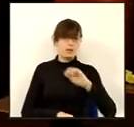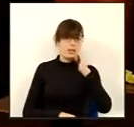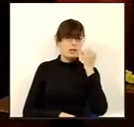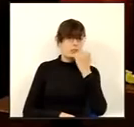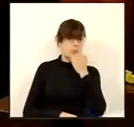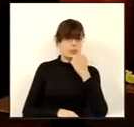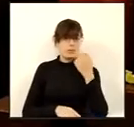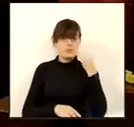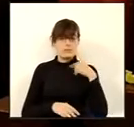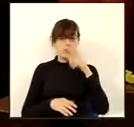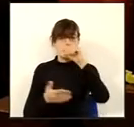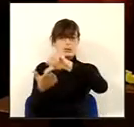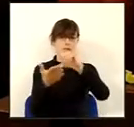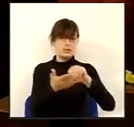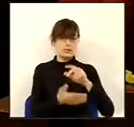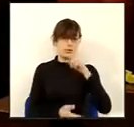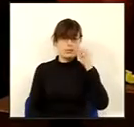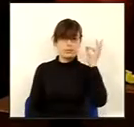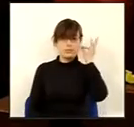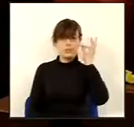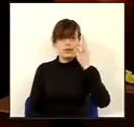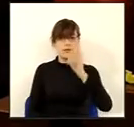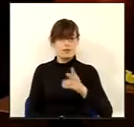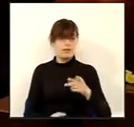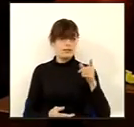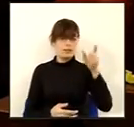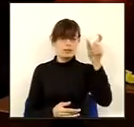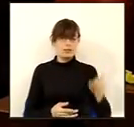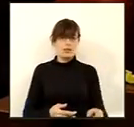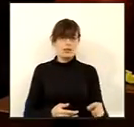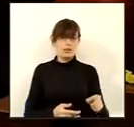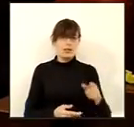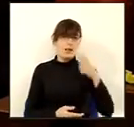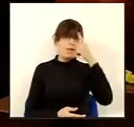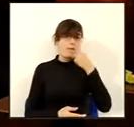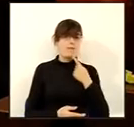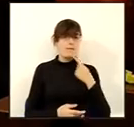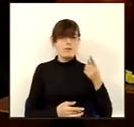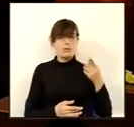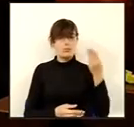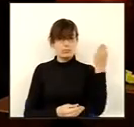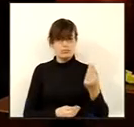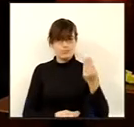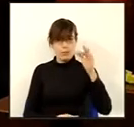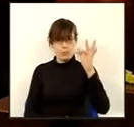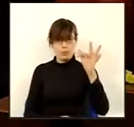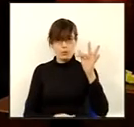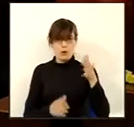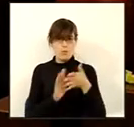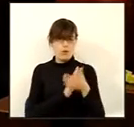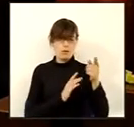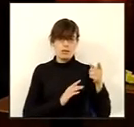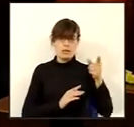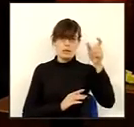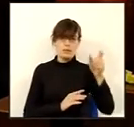ciutadans i ciutadanes de Vic. No hi tenim cap dubte que la figura del síndic serà bona. Serà bona perquè la principal tasca que ha de dur a